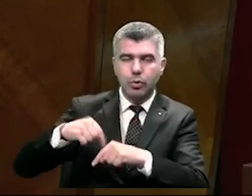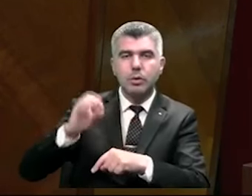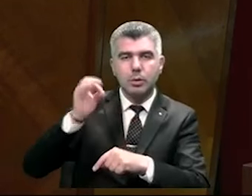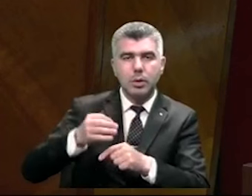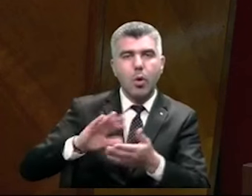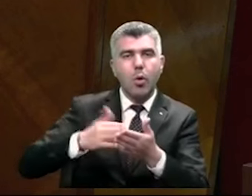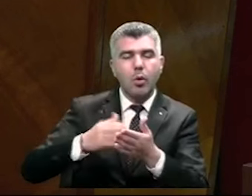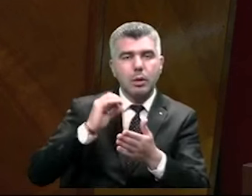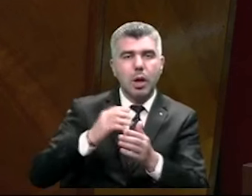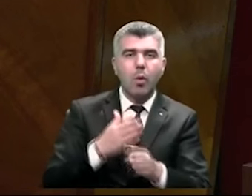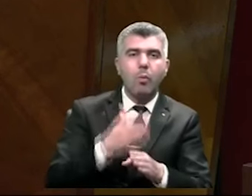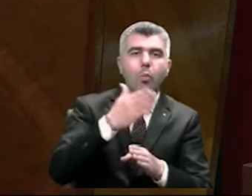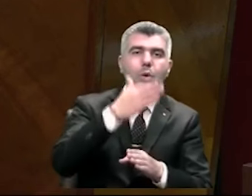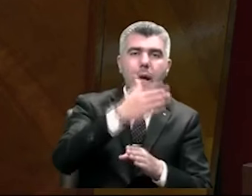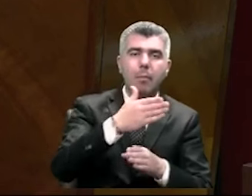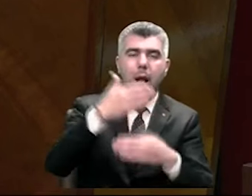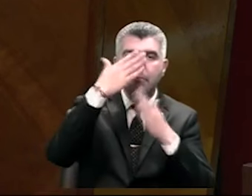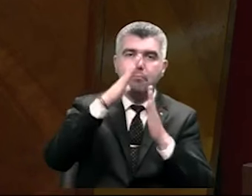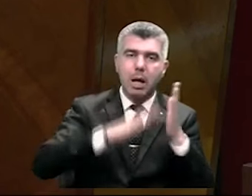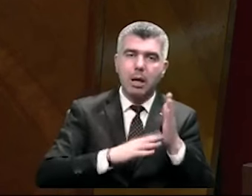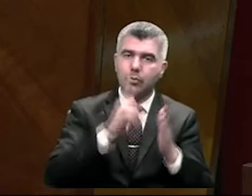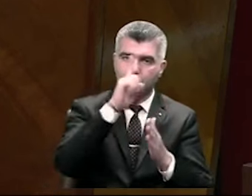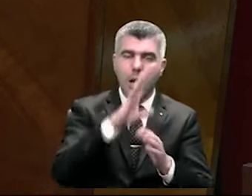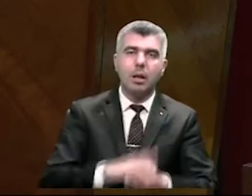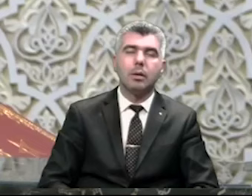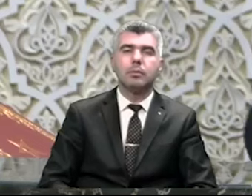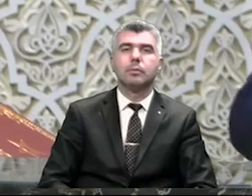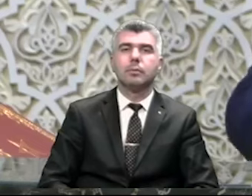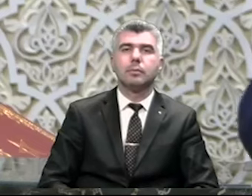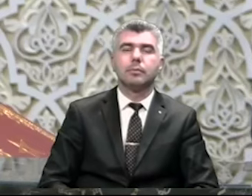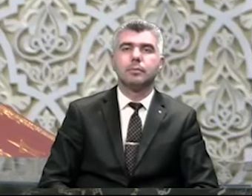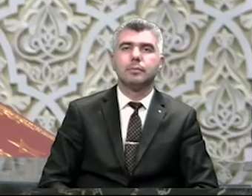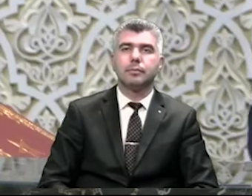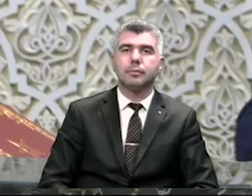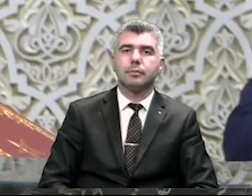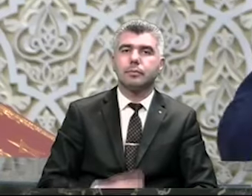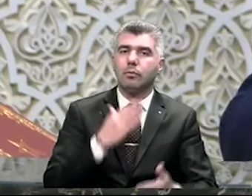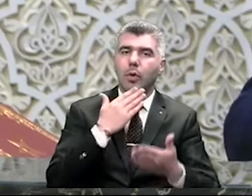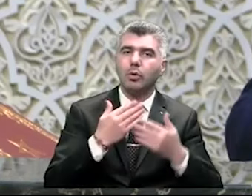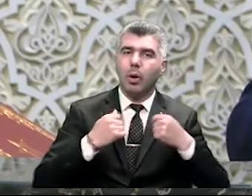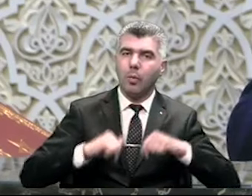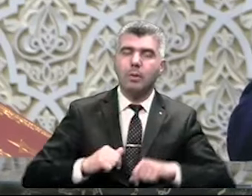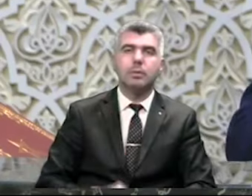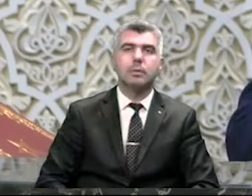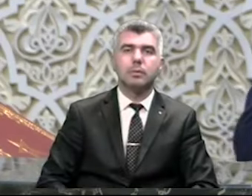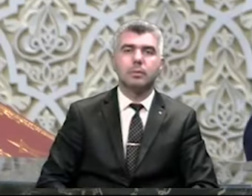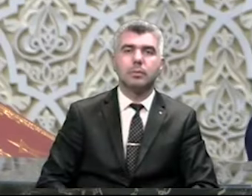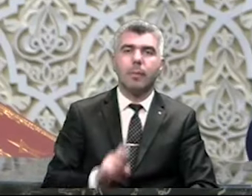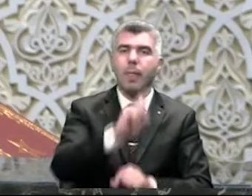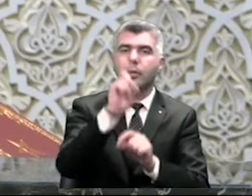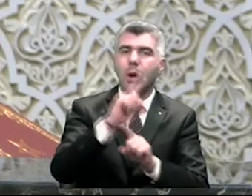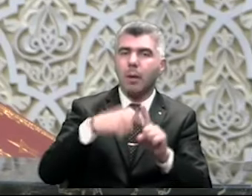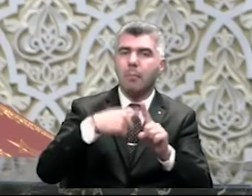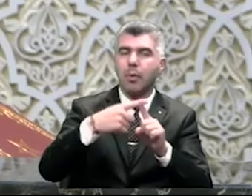لاستحقاقات المستقبليه اللي تسنها بلادنا ان شاء الله شكرا الوزير المحترم تعقيب الفريق